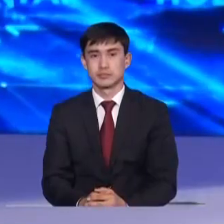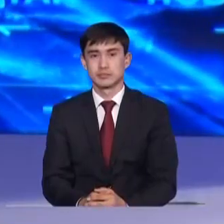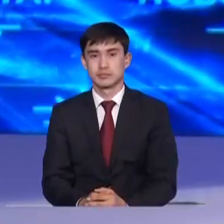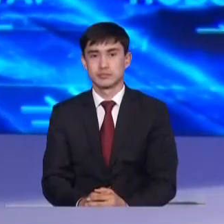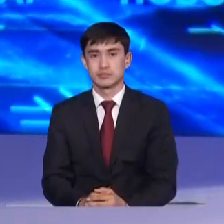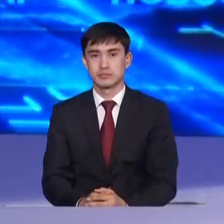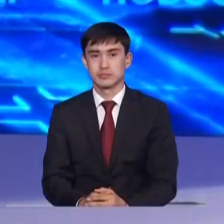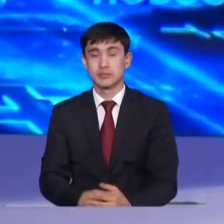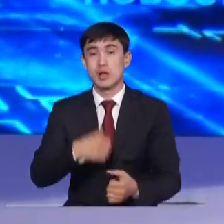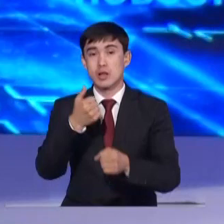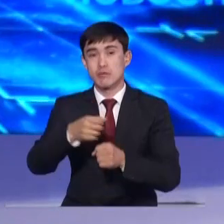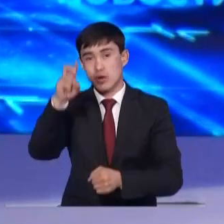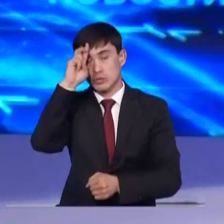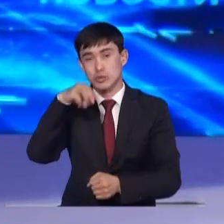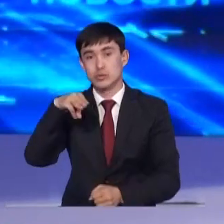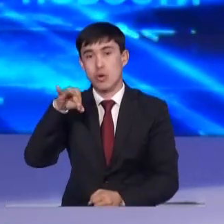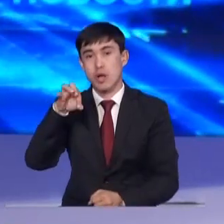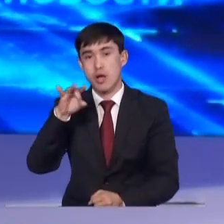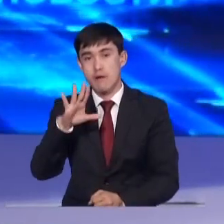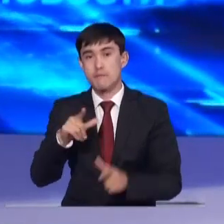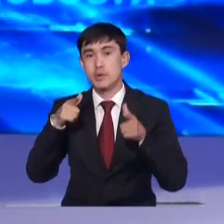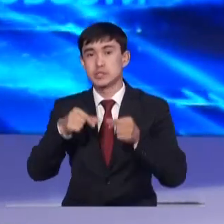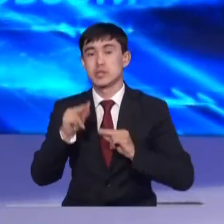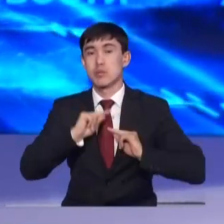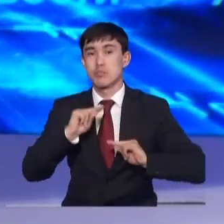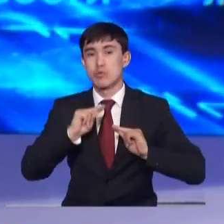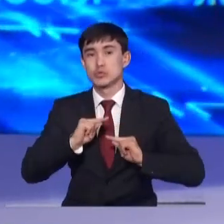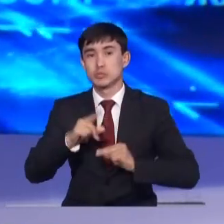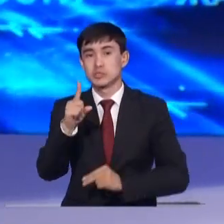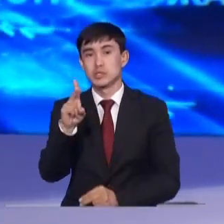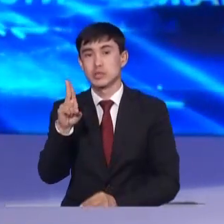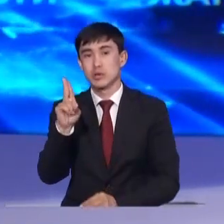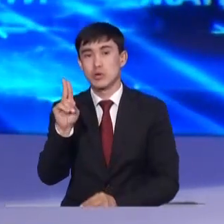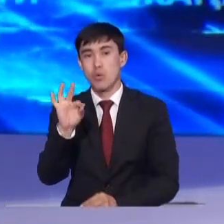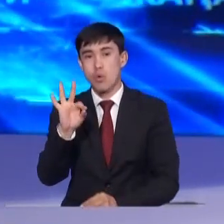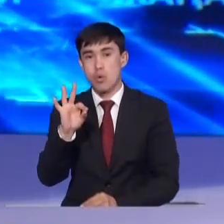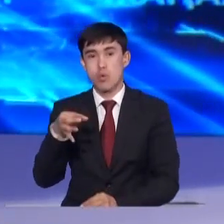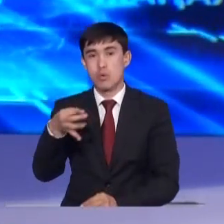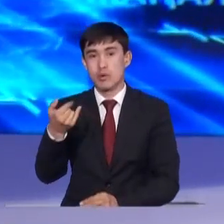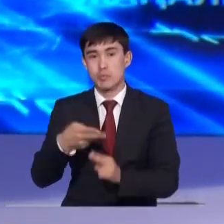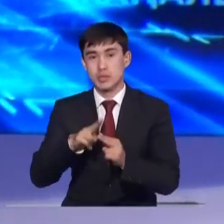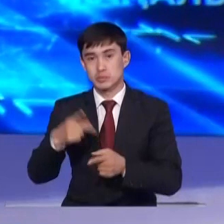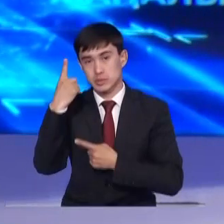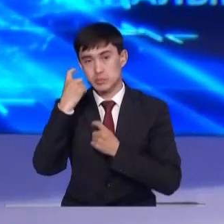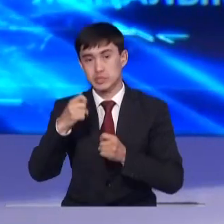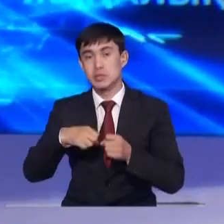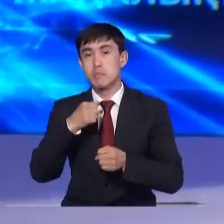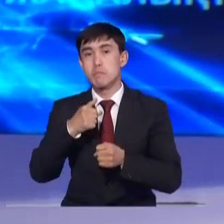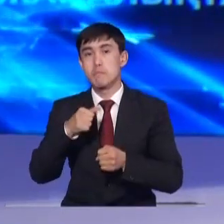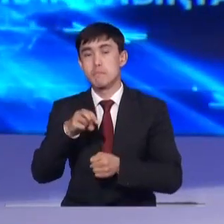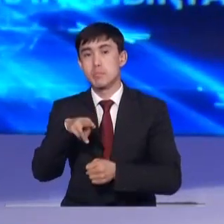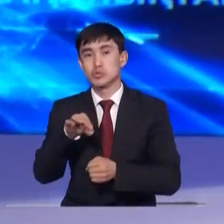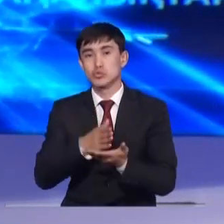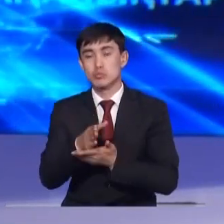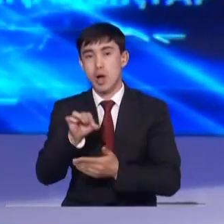силова глава государства к смж Марту каев посетил с рабочим визитом западно-казахстанскую область об этом сообщила пресс-служба